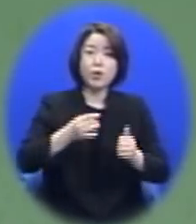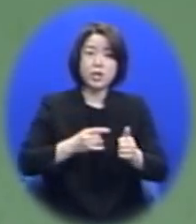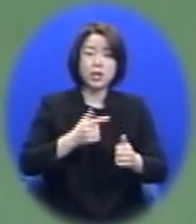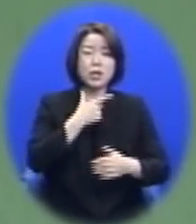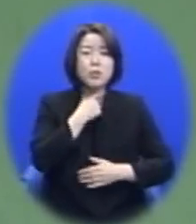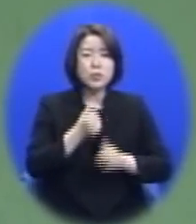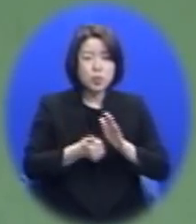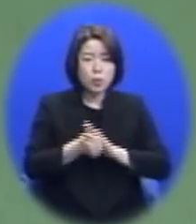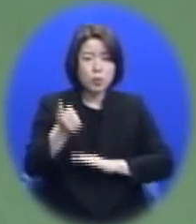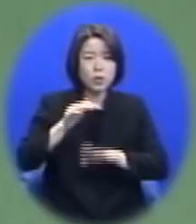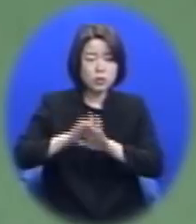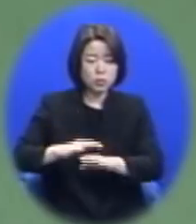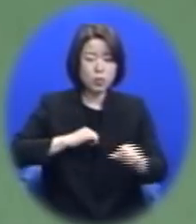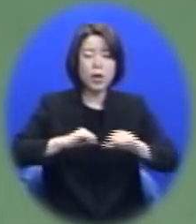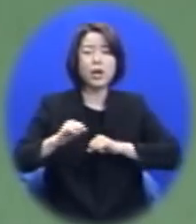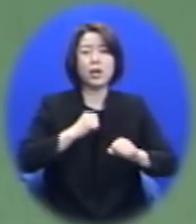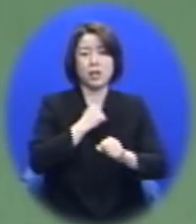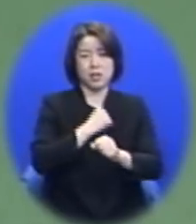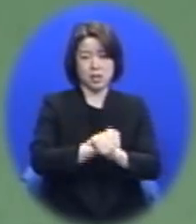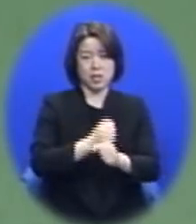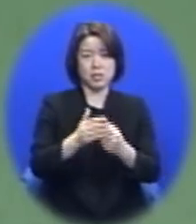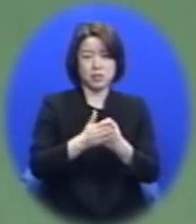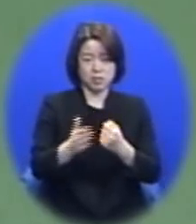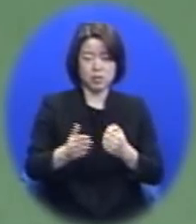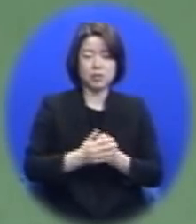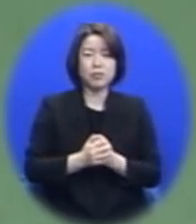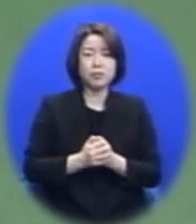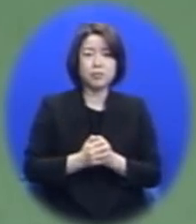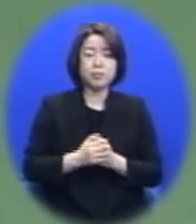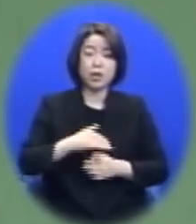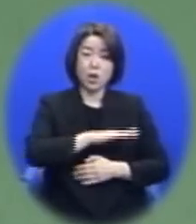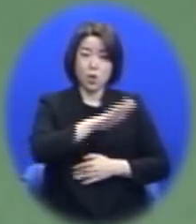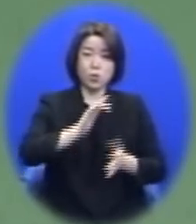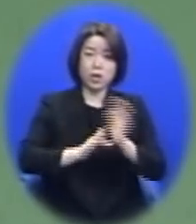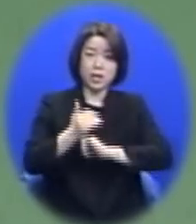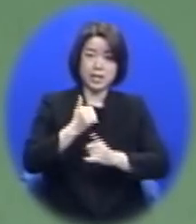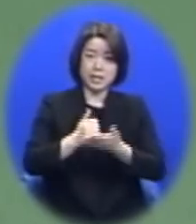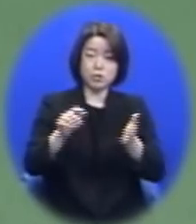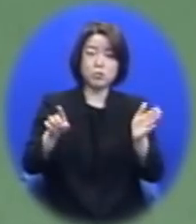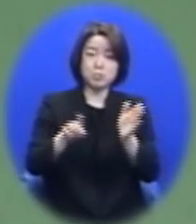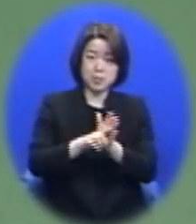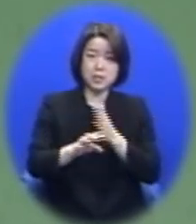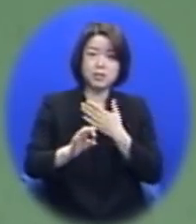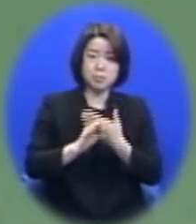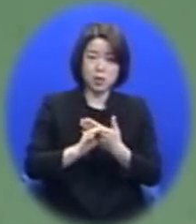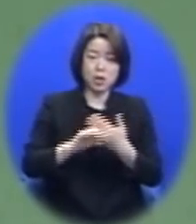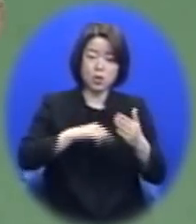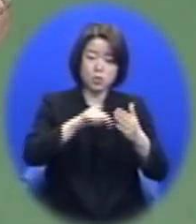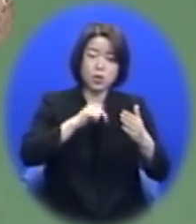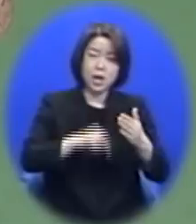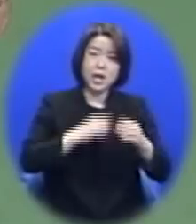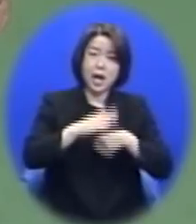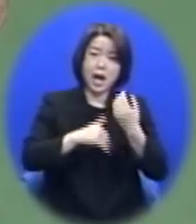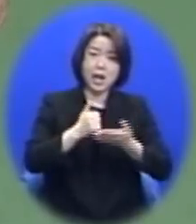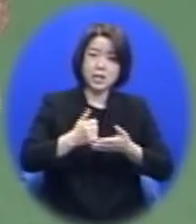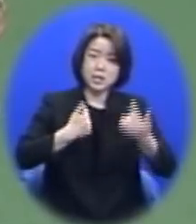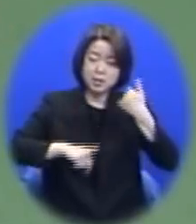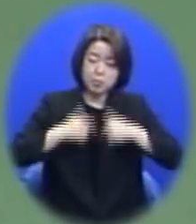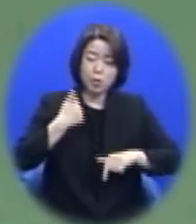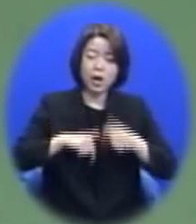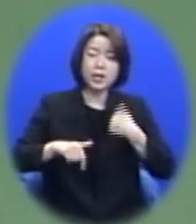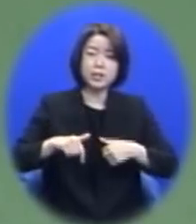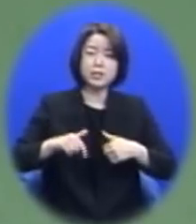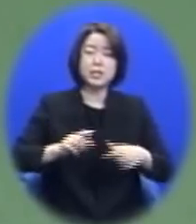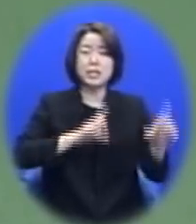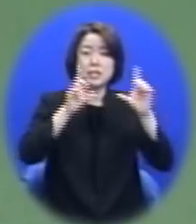두고 행하게 하시는, 우리가 예수를 믿으면 우리 안에 하나님이 기뻐하시는 삶을 살고자